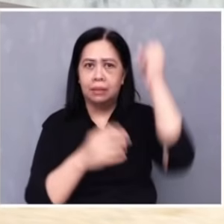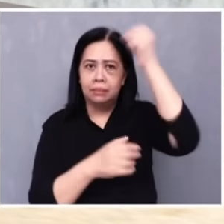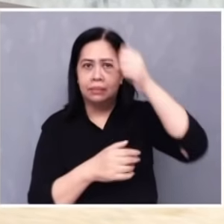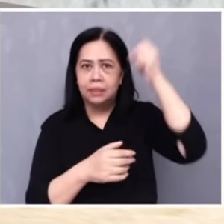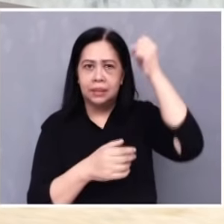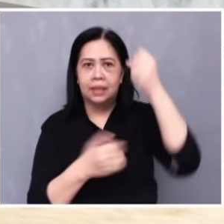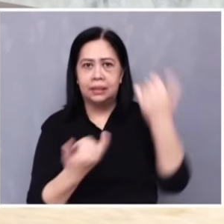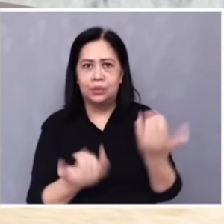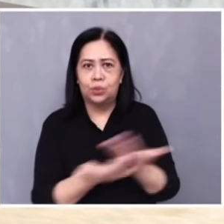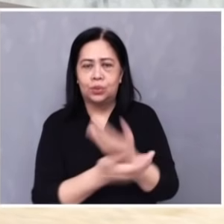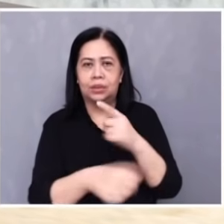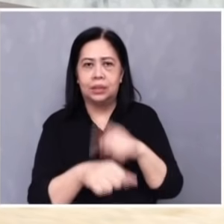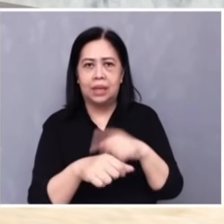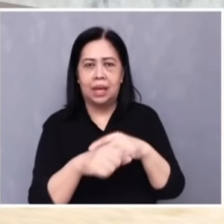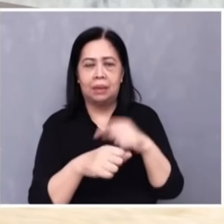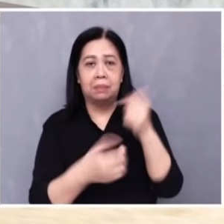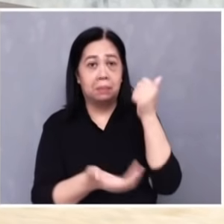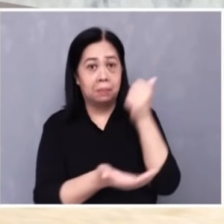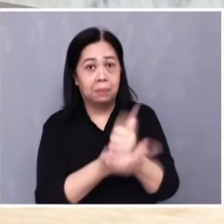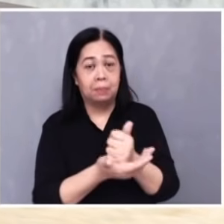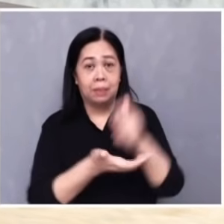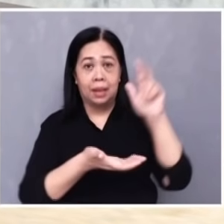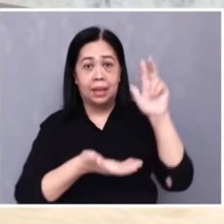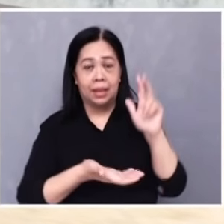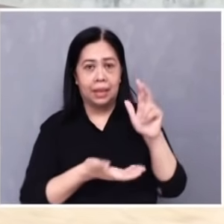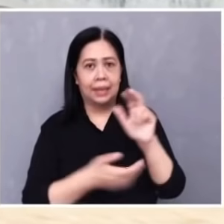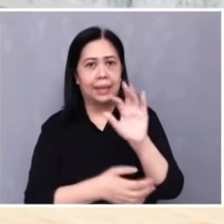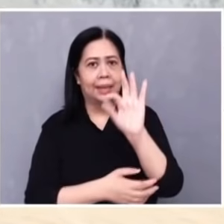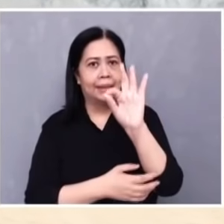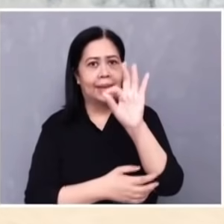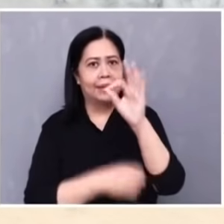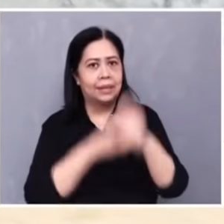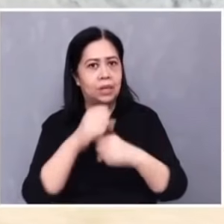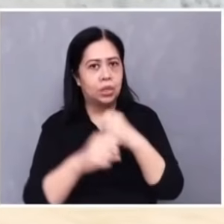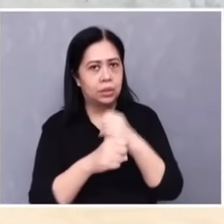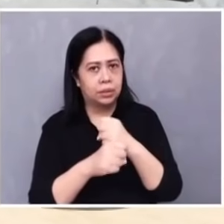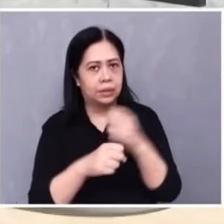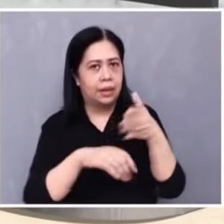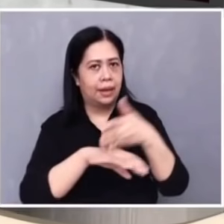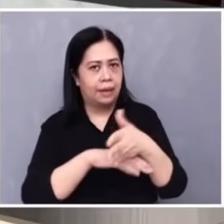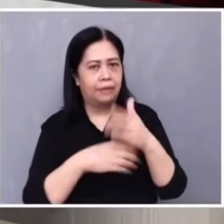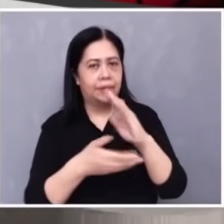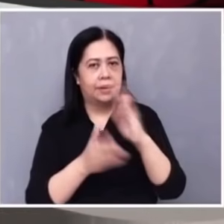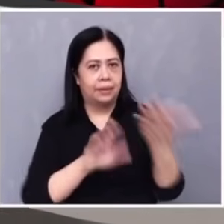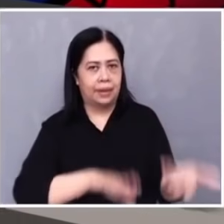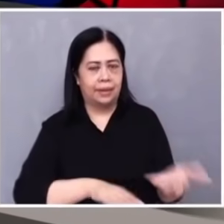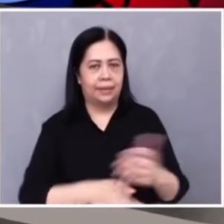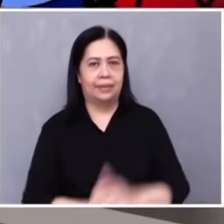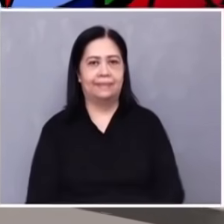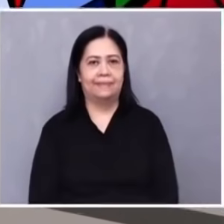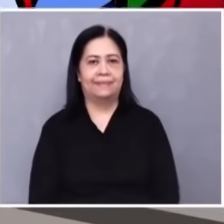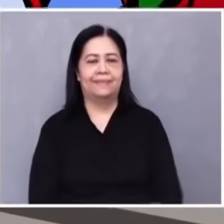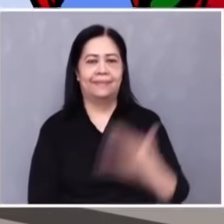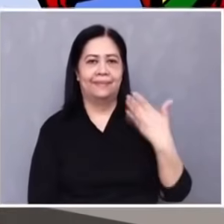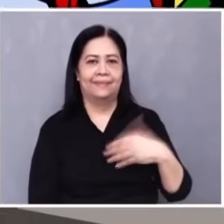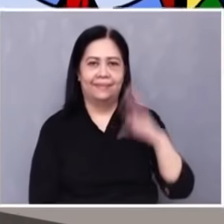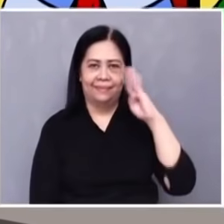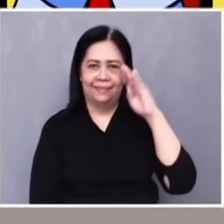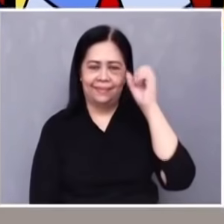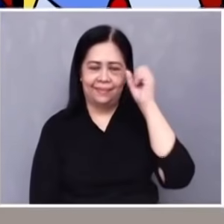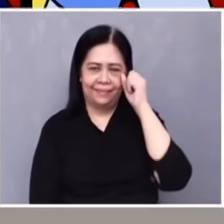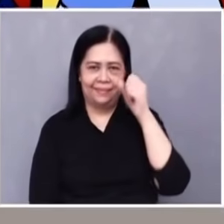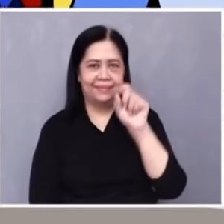na na-canonize sa 9 matapos pumanaw. Ako po si Boy at Cesar, nagtatanong